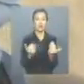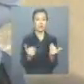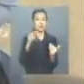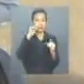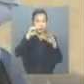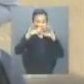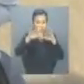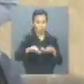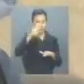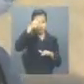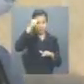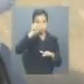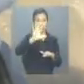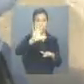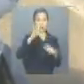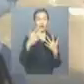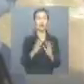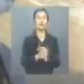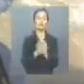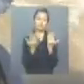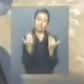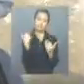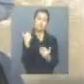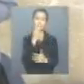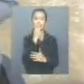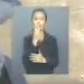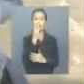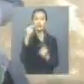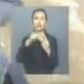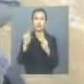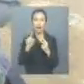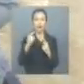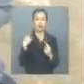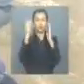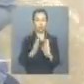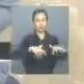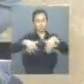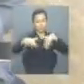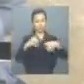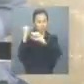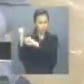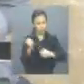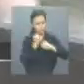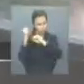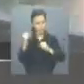ที่5แล้วค่ะก็ทำให้เรานั้นได้เห็นภาพการทำความสะอาดของชาวบ้านในพื้นที่เขตลาดพร้าว